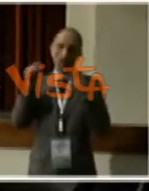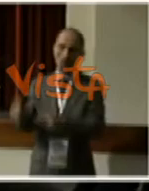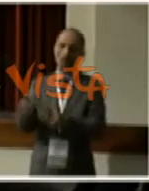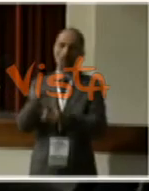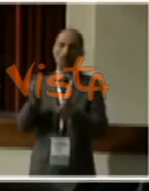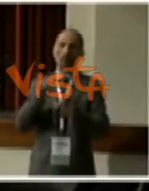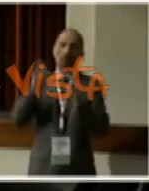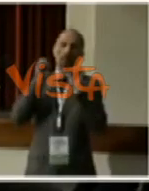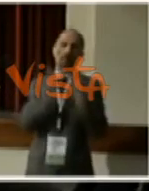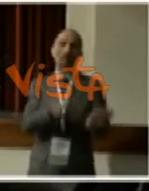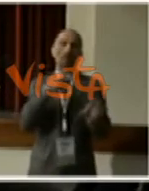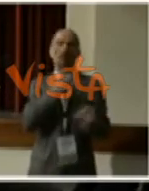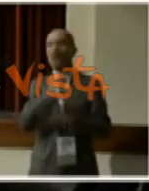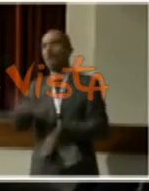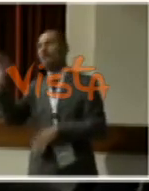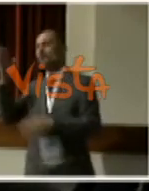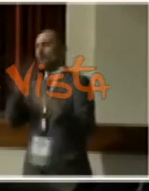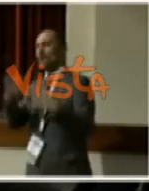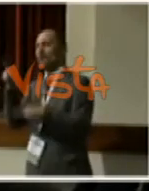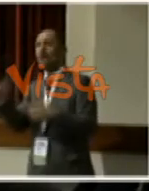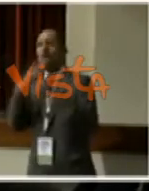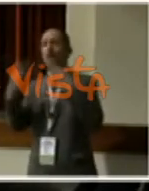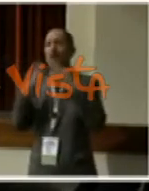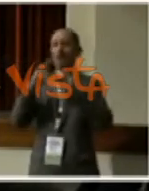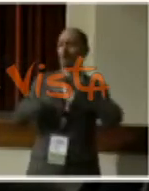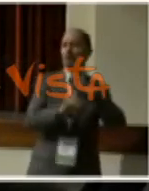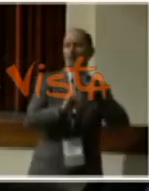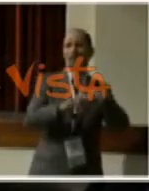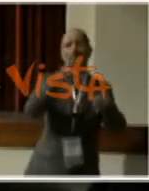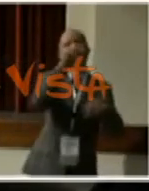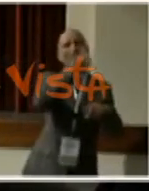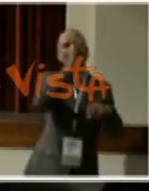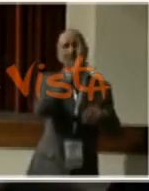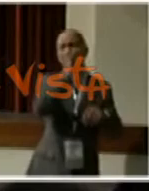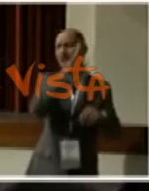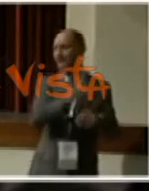ci sto, mi dimetto e vado in America. Un Parlamento che continua a tenere Sibilia Di Battista e non Ilaria